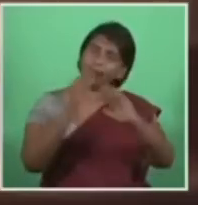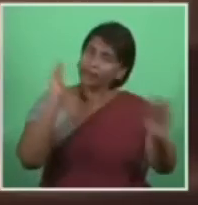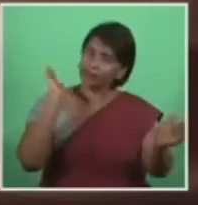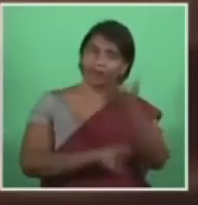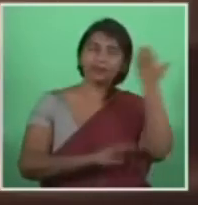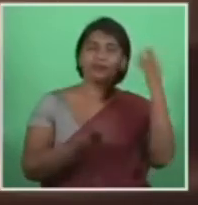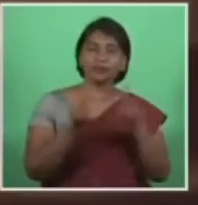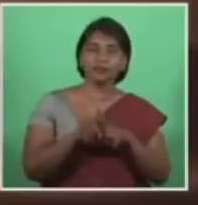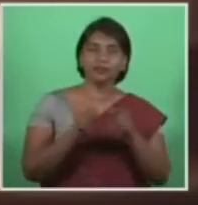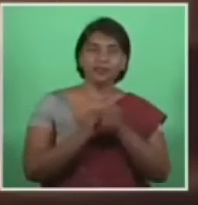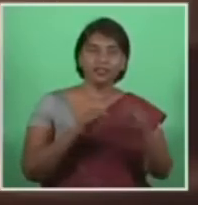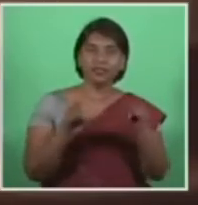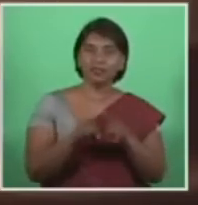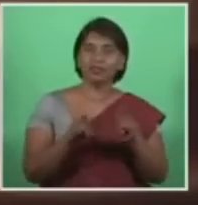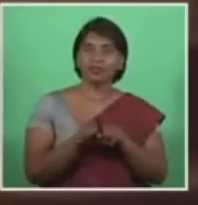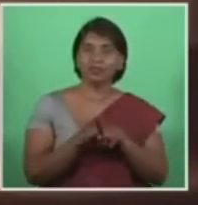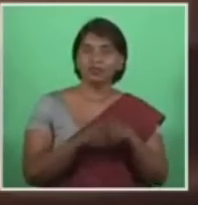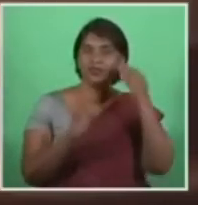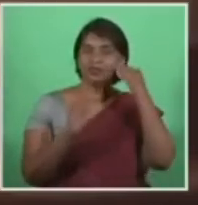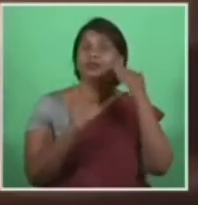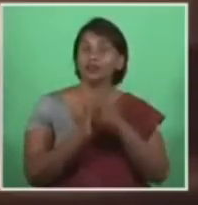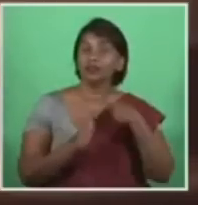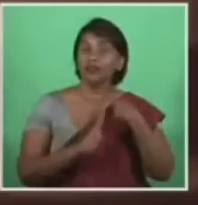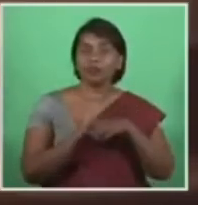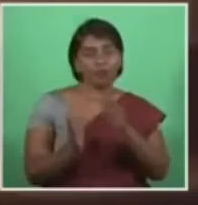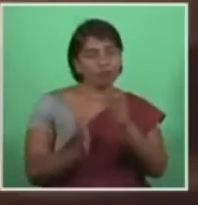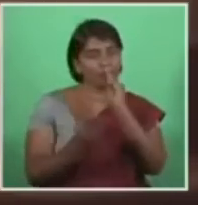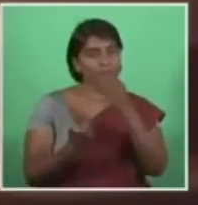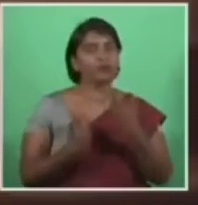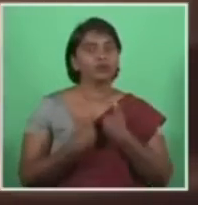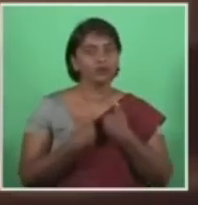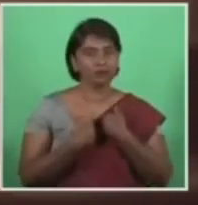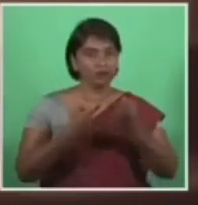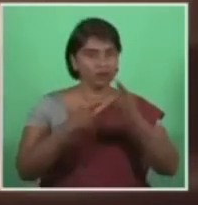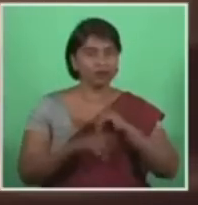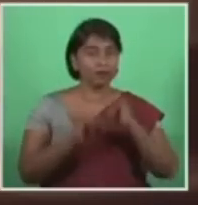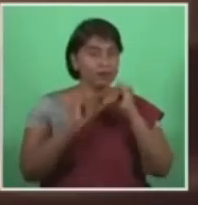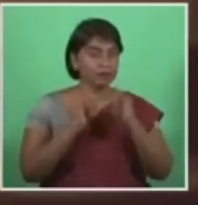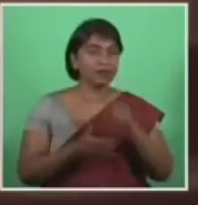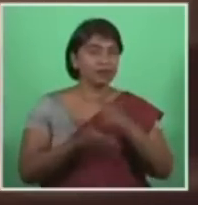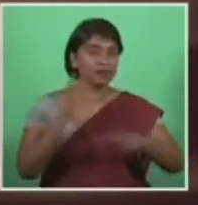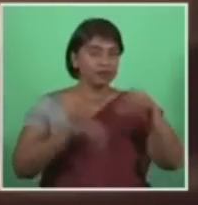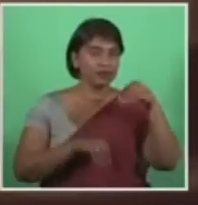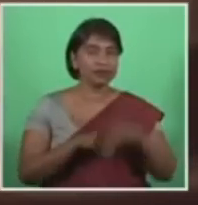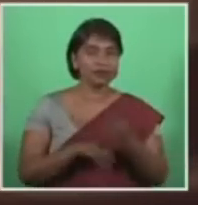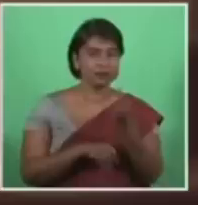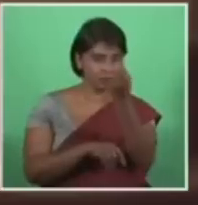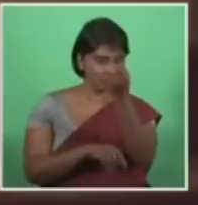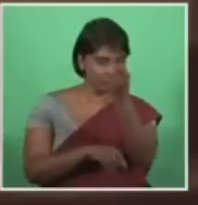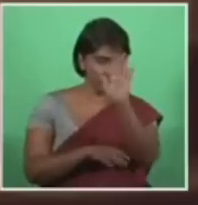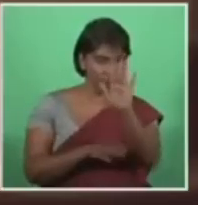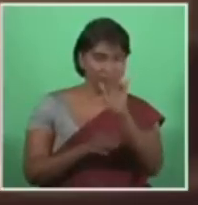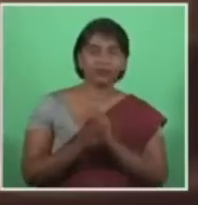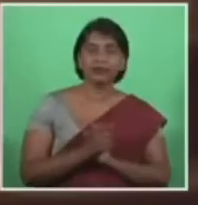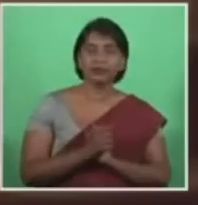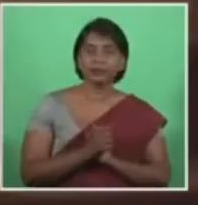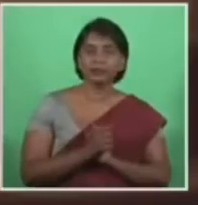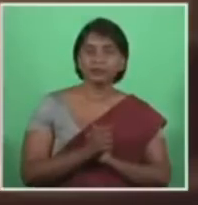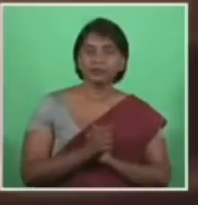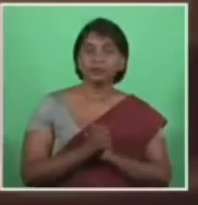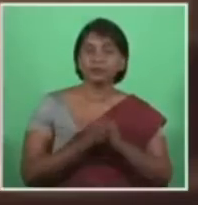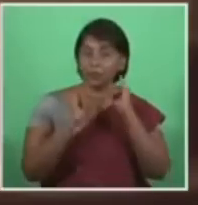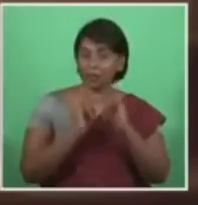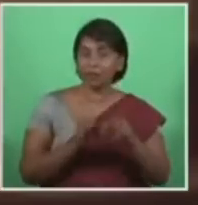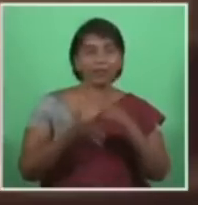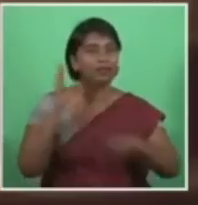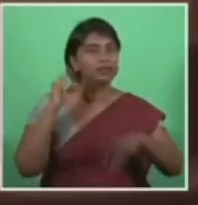ඕනේ. තාමත් මේ රට කන්න හදන එක අපේ කරුමයක්. ඊළඟට මේ දූෂිත දේශපාලනය මට විනාඩියක් දෙන්න කරුමැතිතු මෙතිනිය.